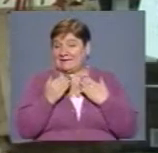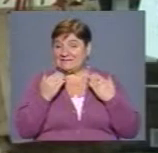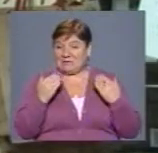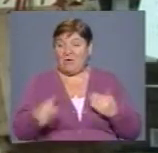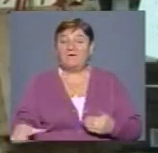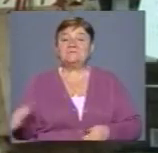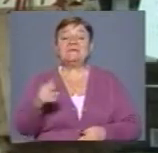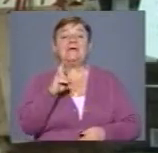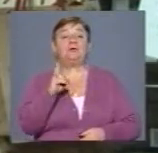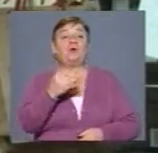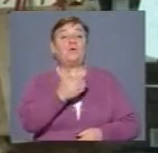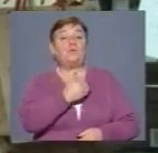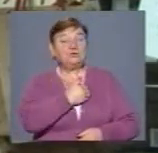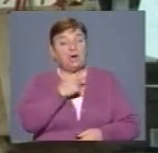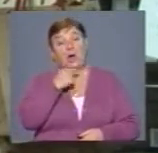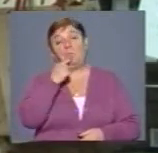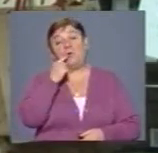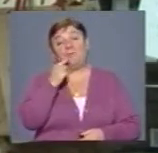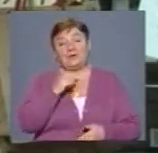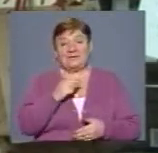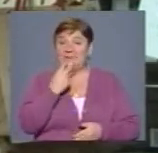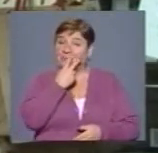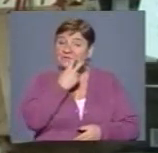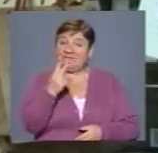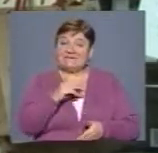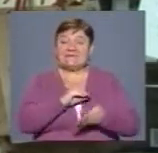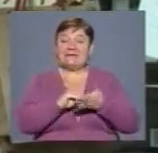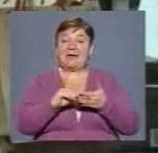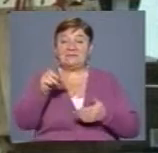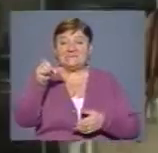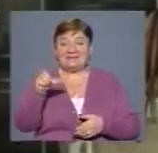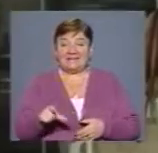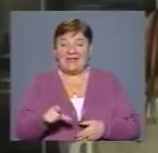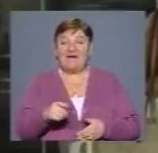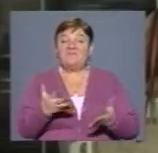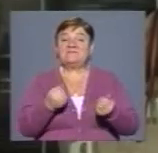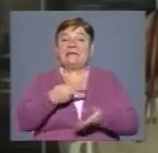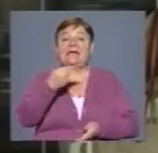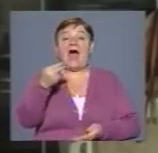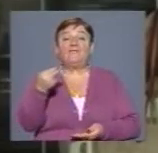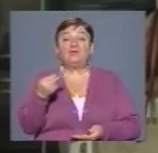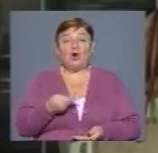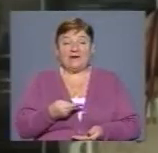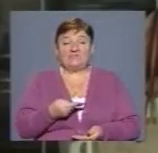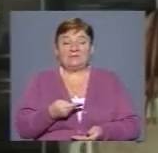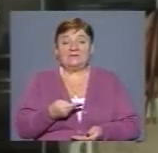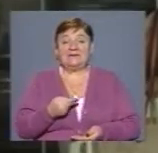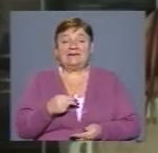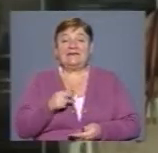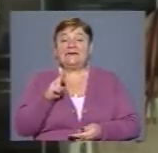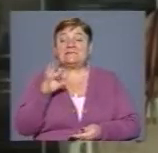хто хоче, приходять поговорити, подивитися, взяти автографи. Це просто